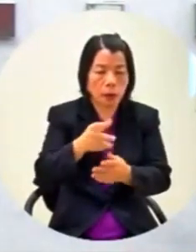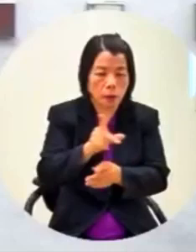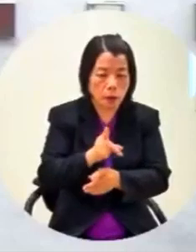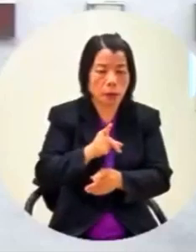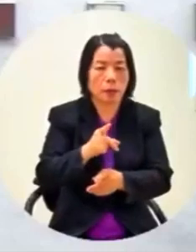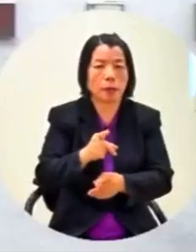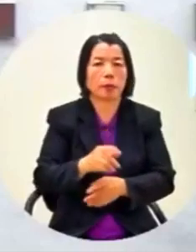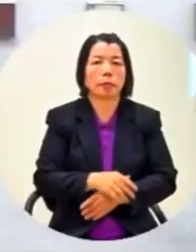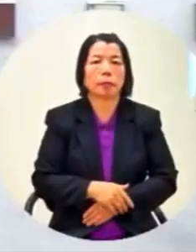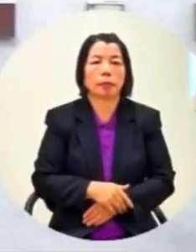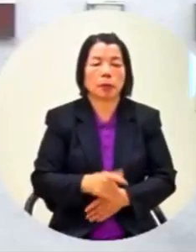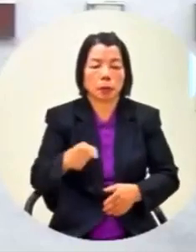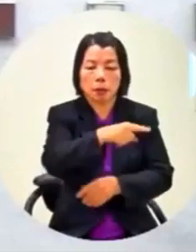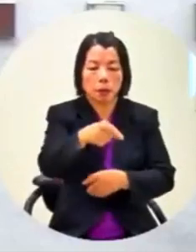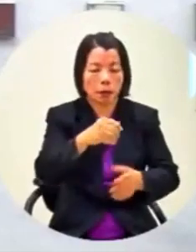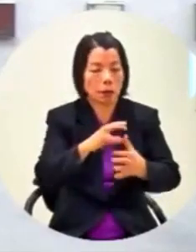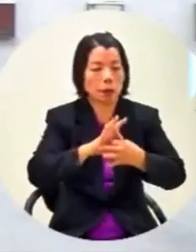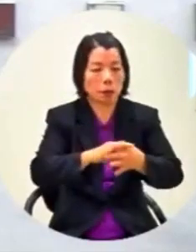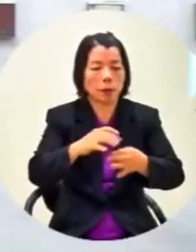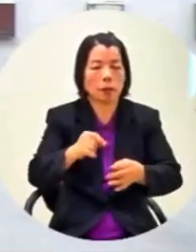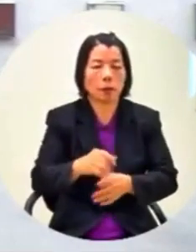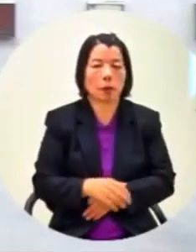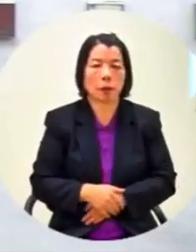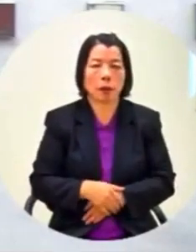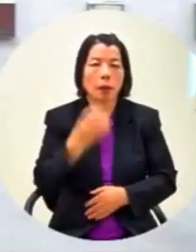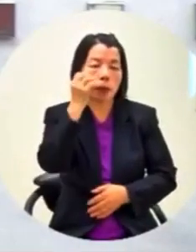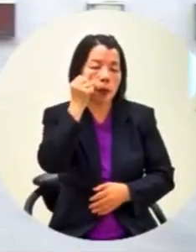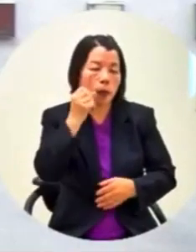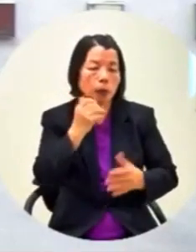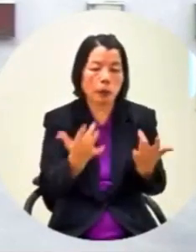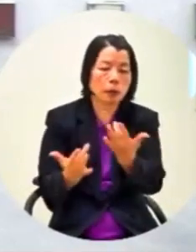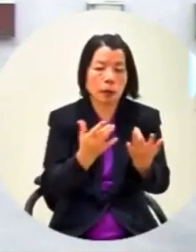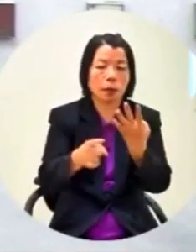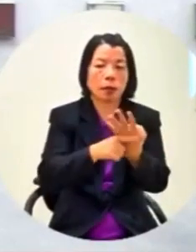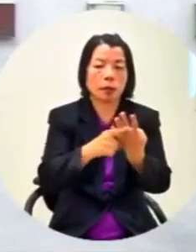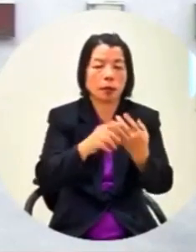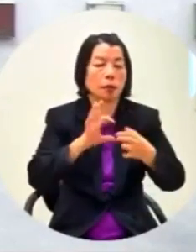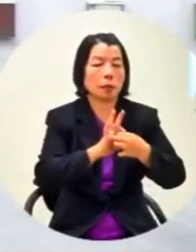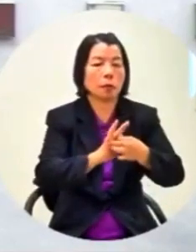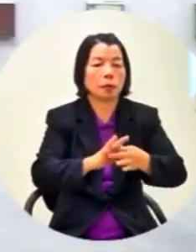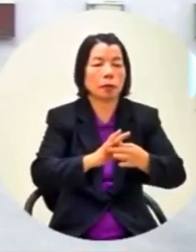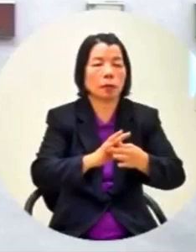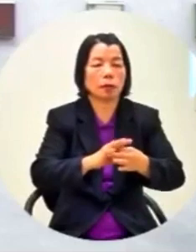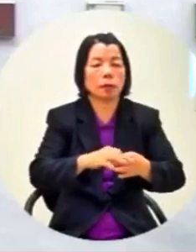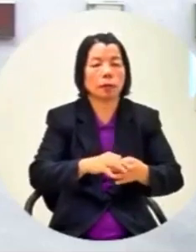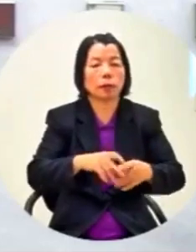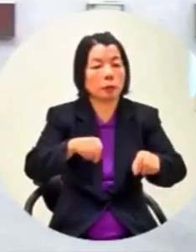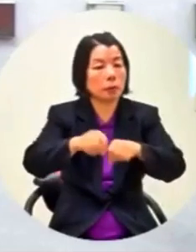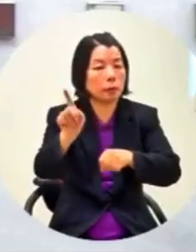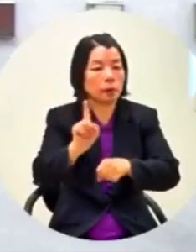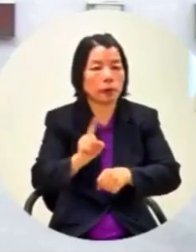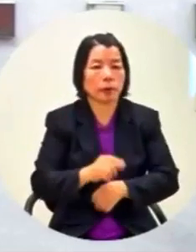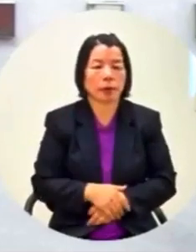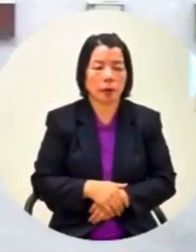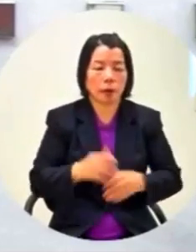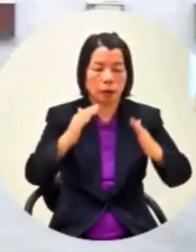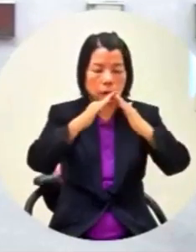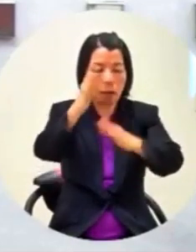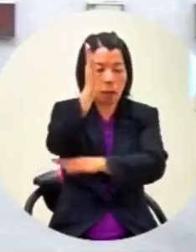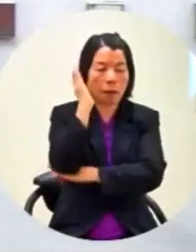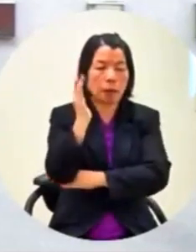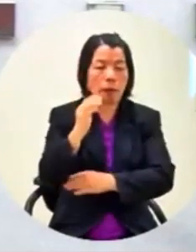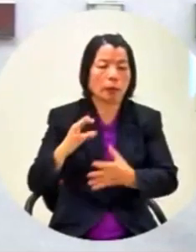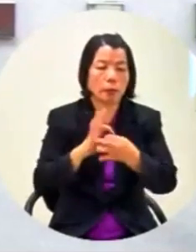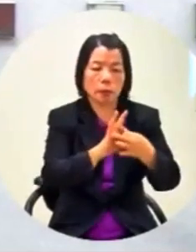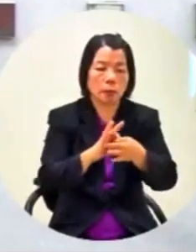的，我们高雄市提升观光产业的相关政策措施。市政府为了提高观光产业相关的